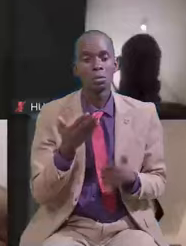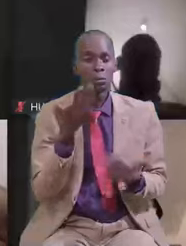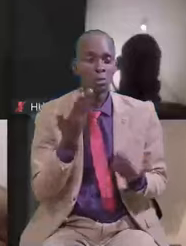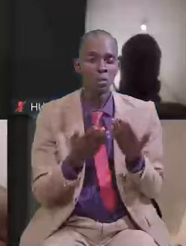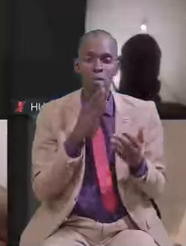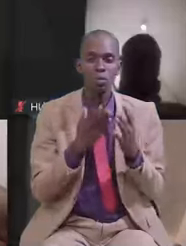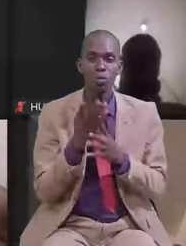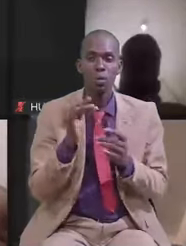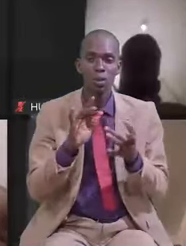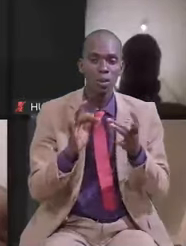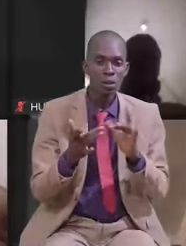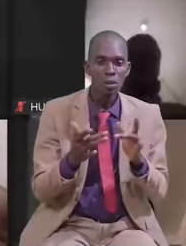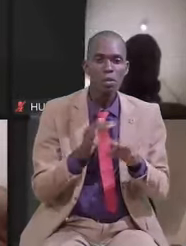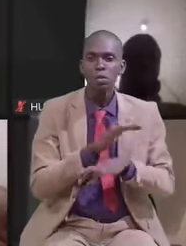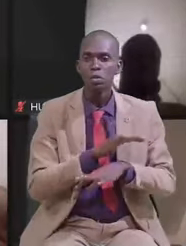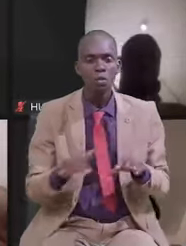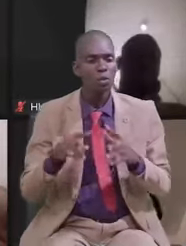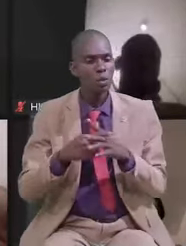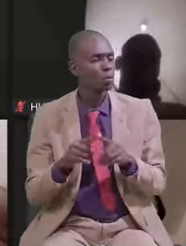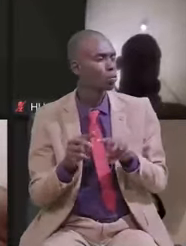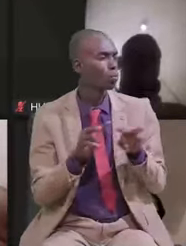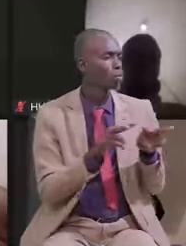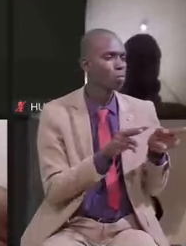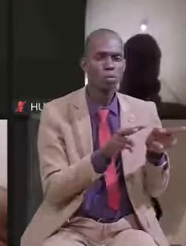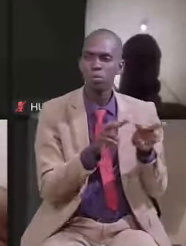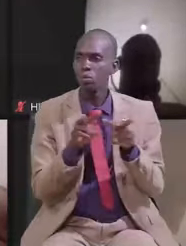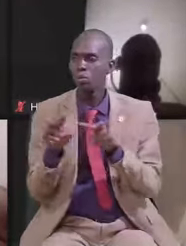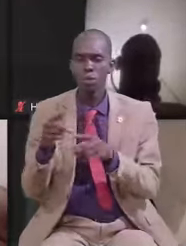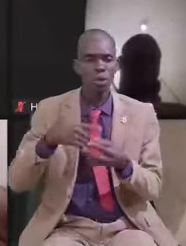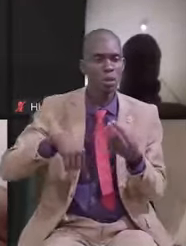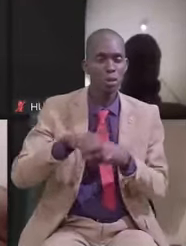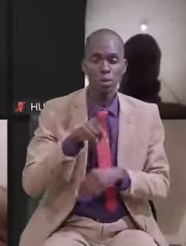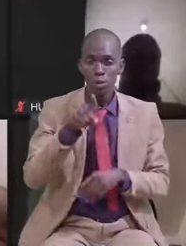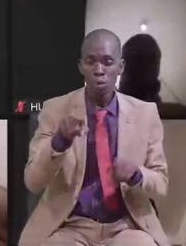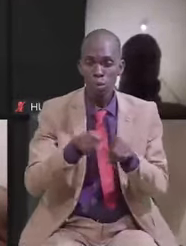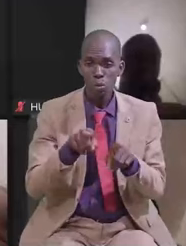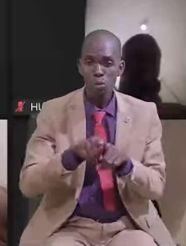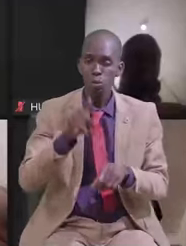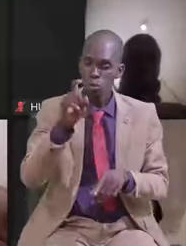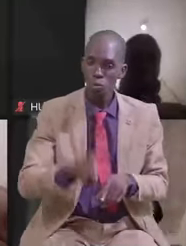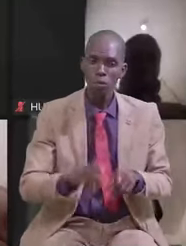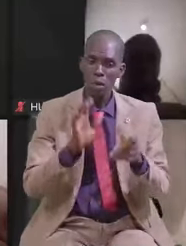ou seulement regardez, vous aussi vous devez croire